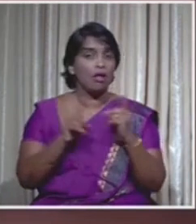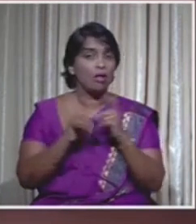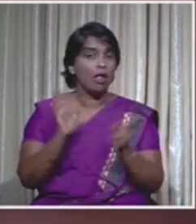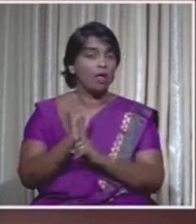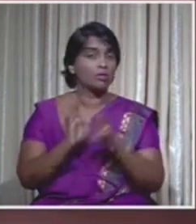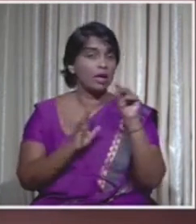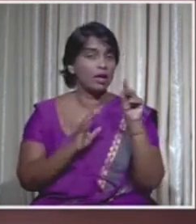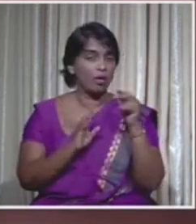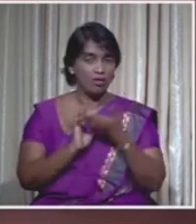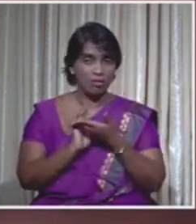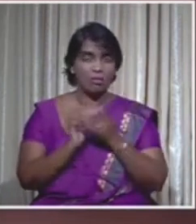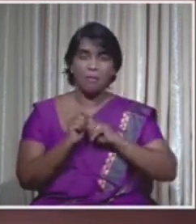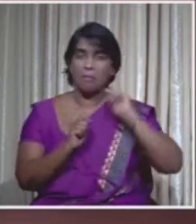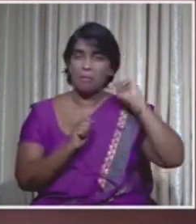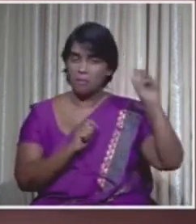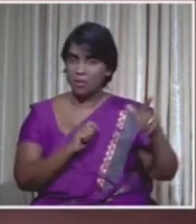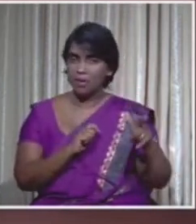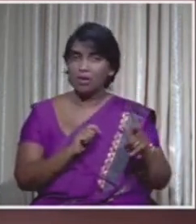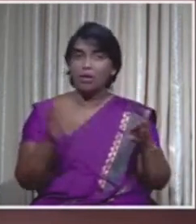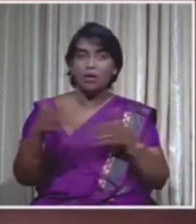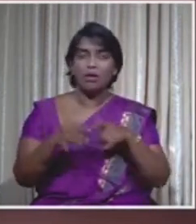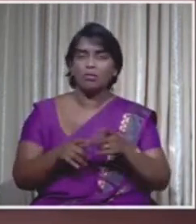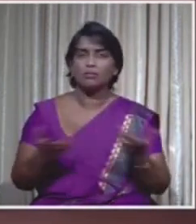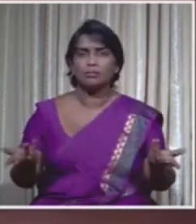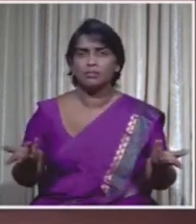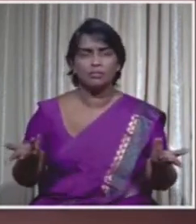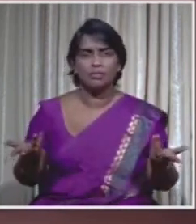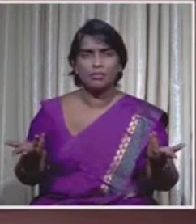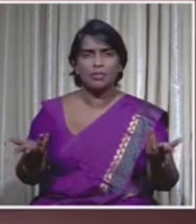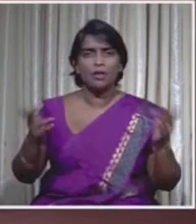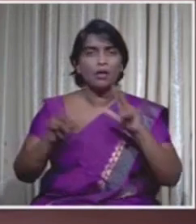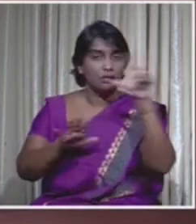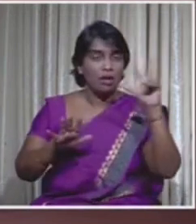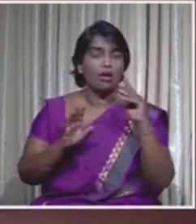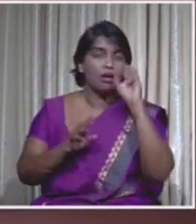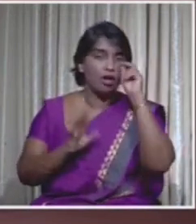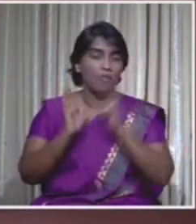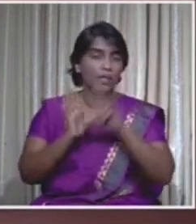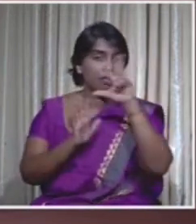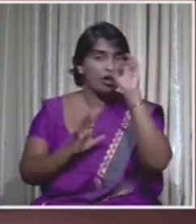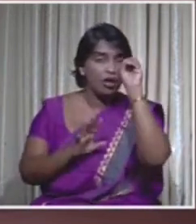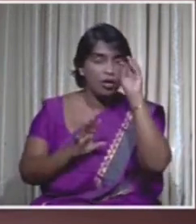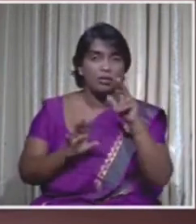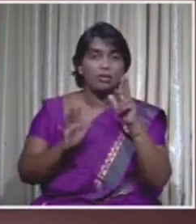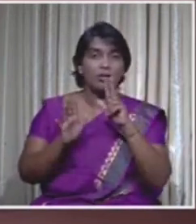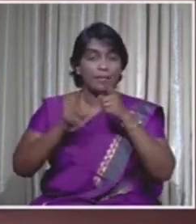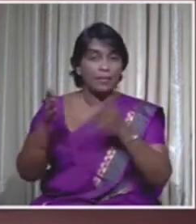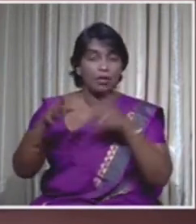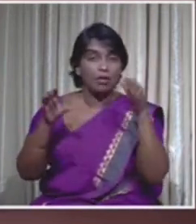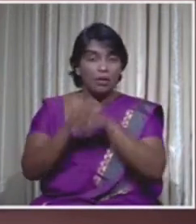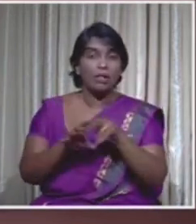11කට ආසන මුදල් ප්‍රමාණයක් දර කරනවා හැබැයි කැබිනට් තීරණයක් නේ මේක සිද්ධ වෙන්නේ 18 වෙනිදා උදේ තමුනාසලා කැබිනට් මණ්ඩලය රැස් වෙන 18 වෙනිදා